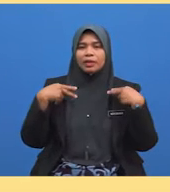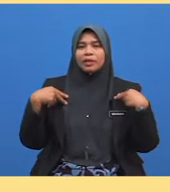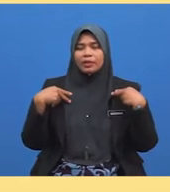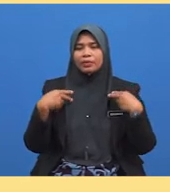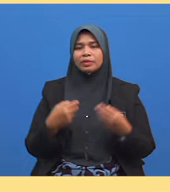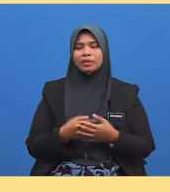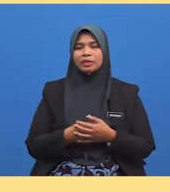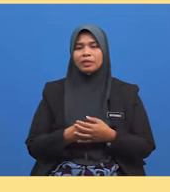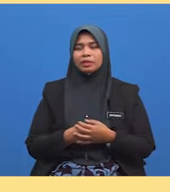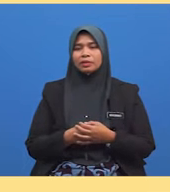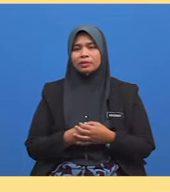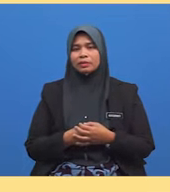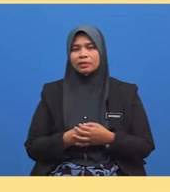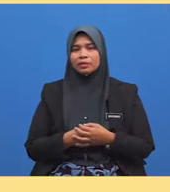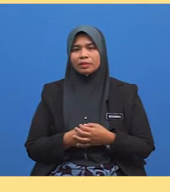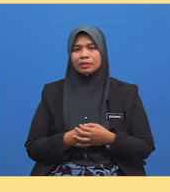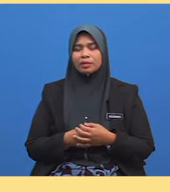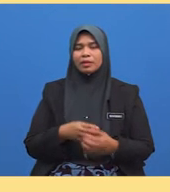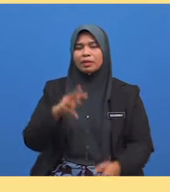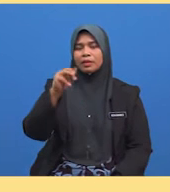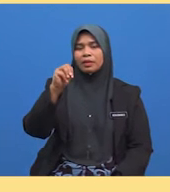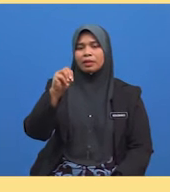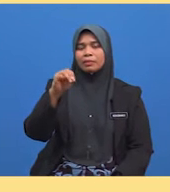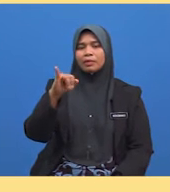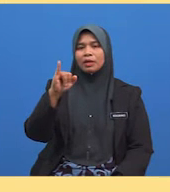Ya, jawapannya Miba,